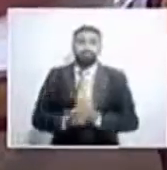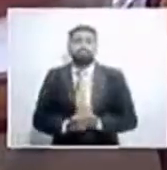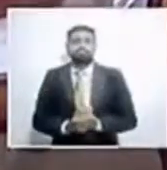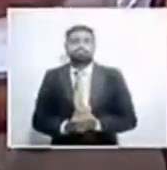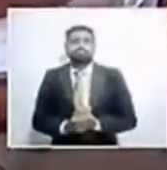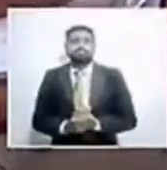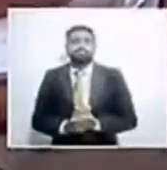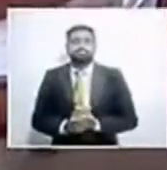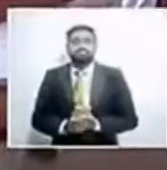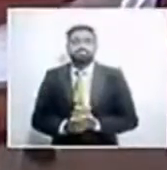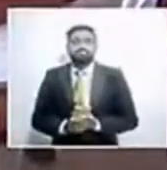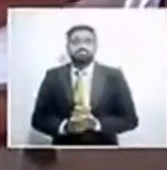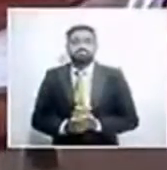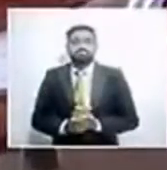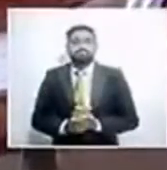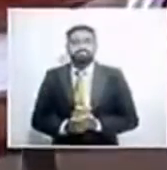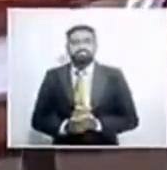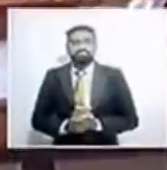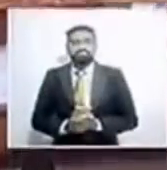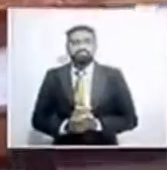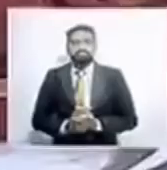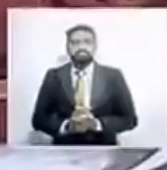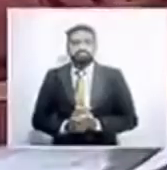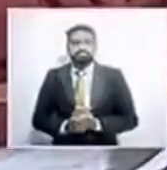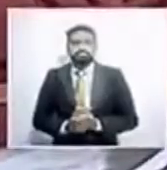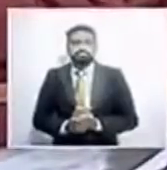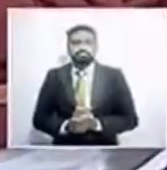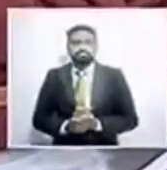විපක්ෂ නායකතුමන්ට ප්‍රදානය කරන මොහොත.